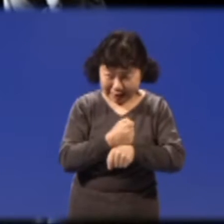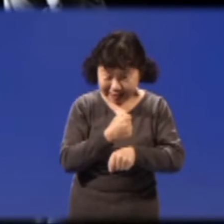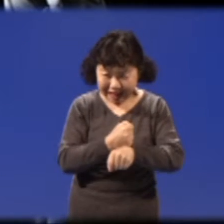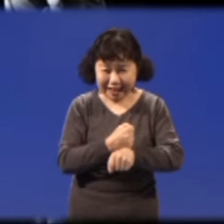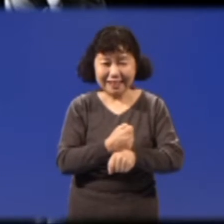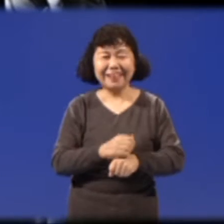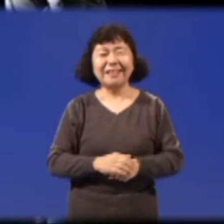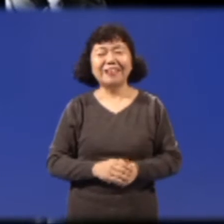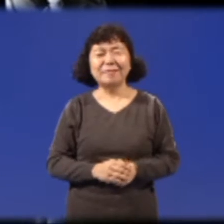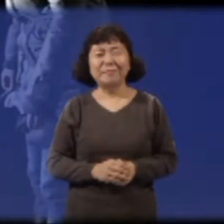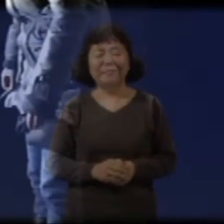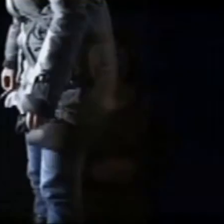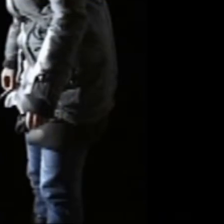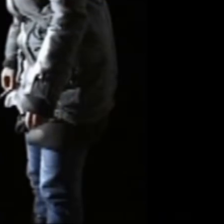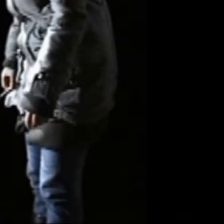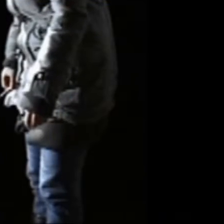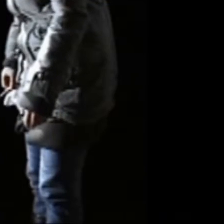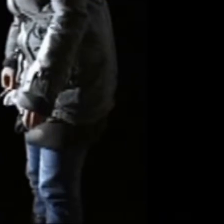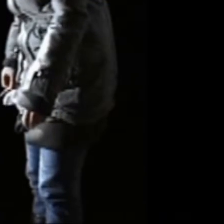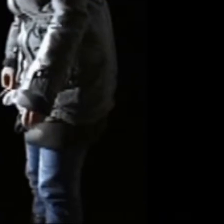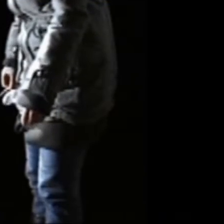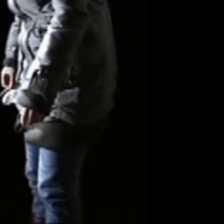ね。